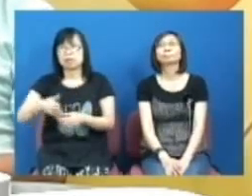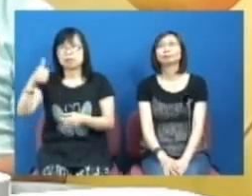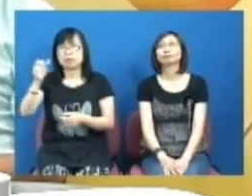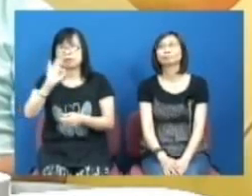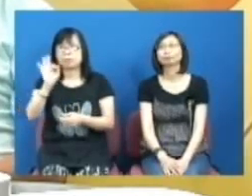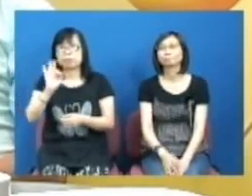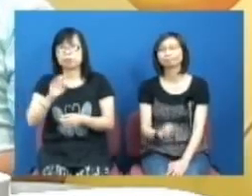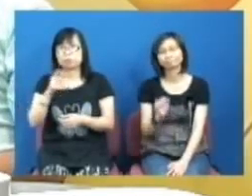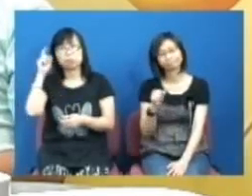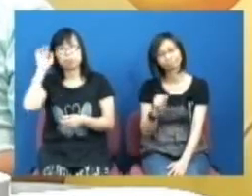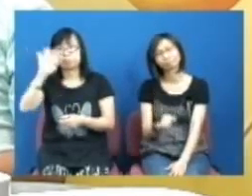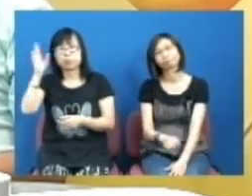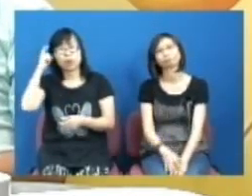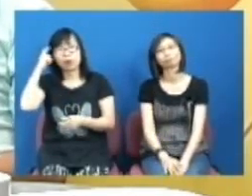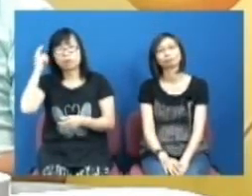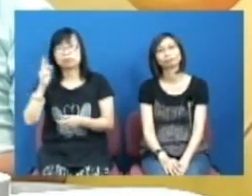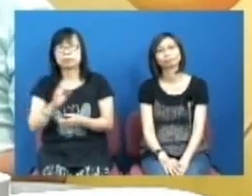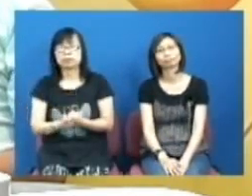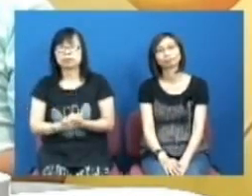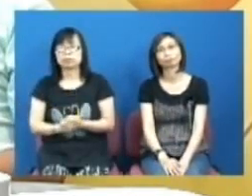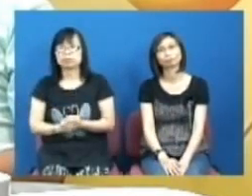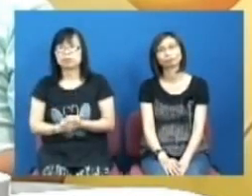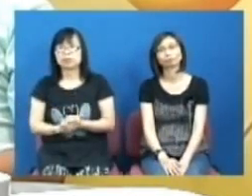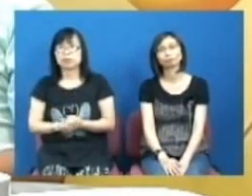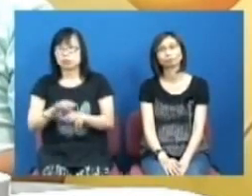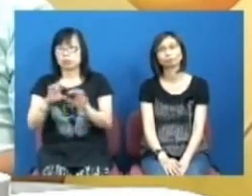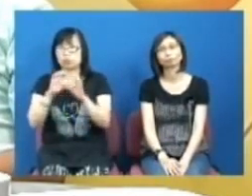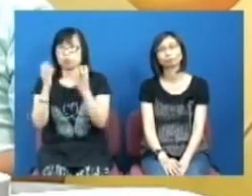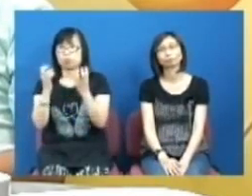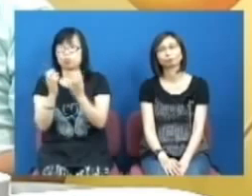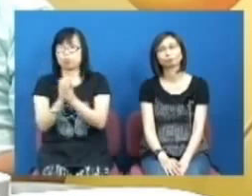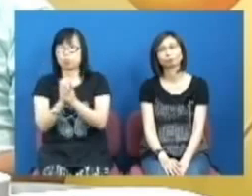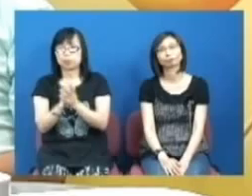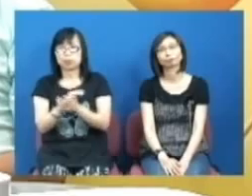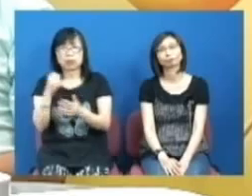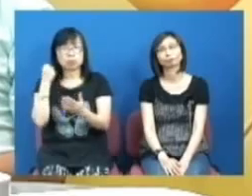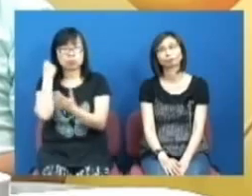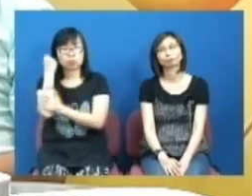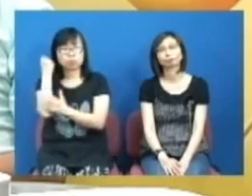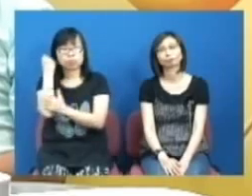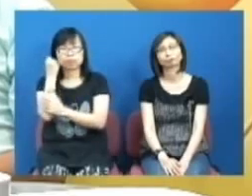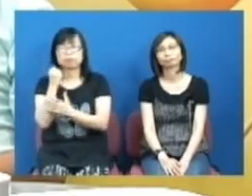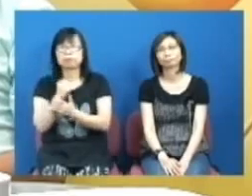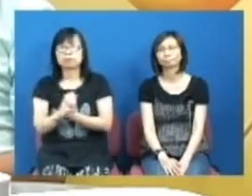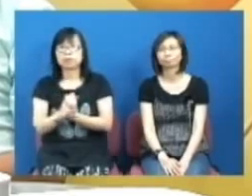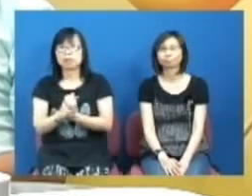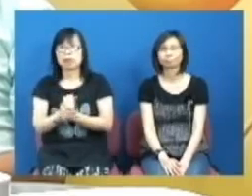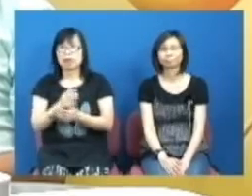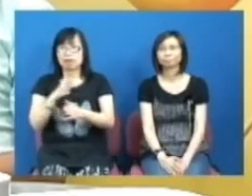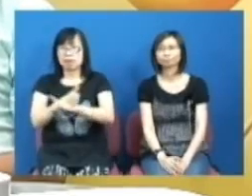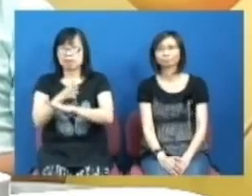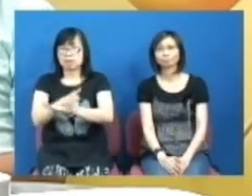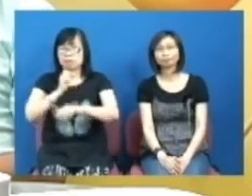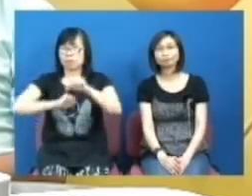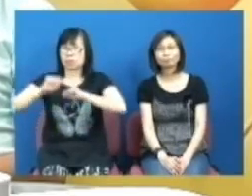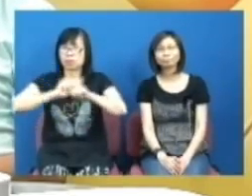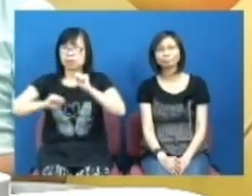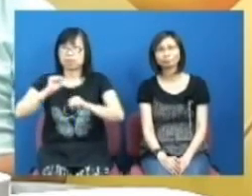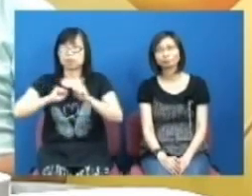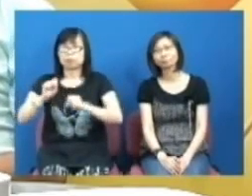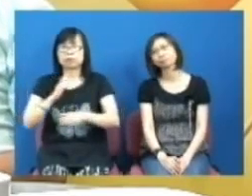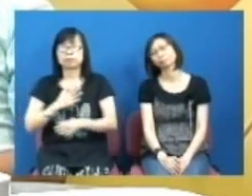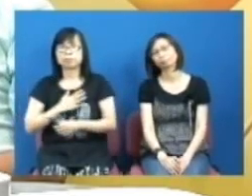功。所有的能夠會出現一個抗爭形式的社會運動，他們基本上都怕介入。